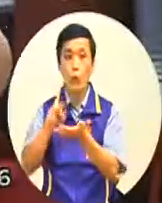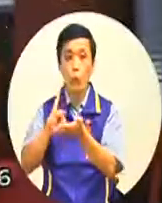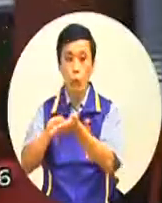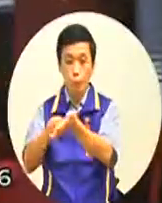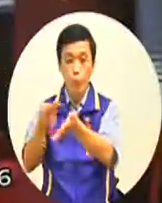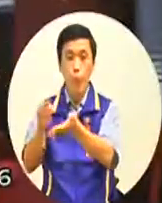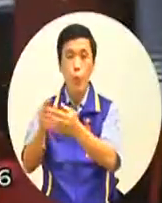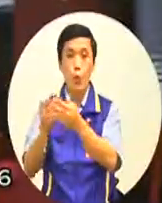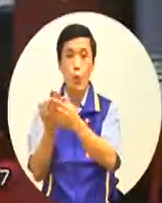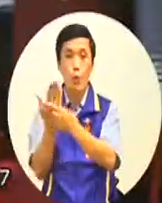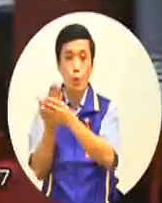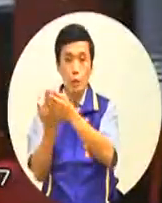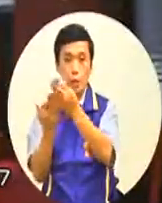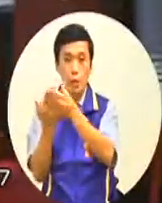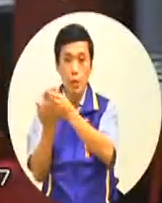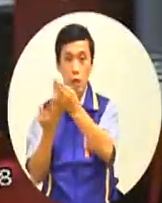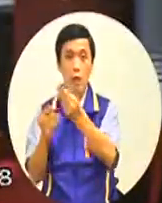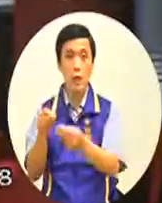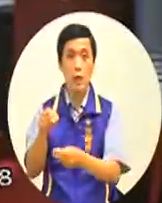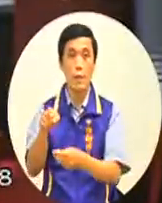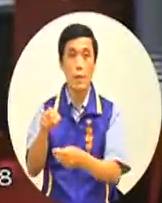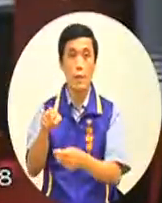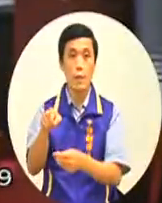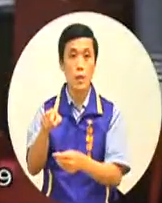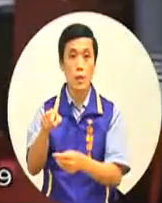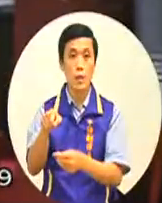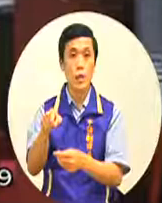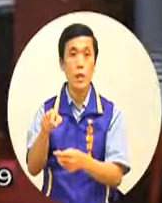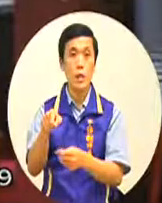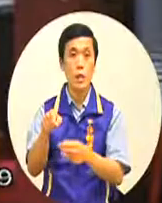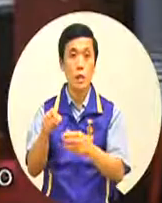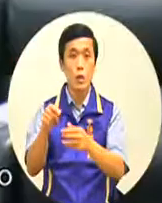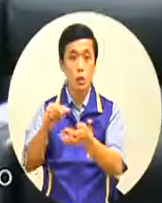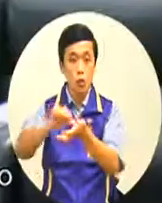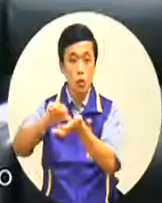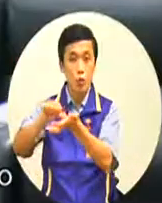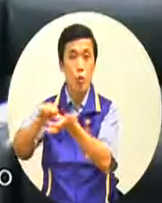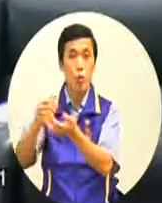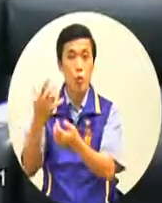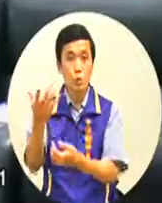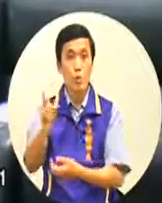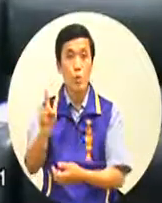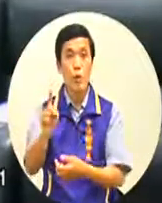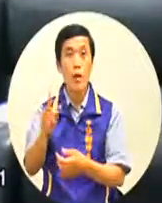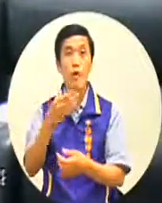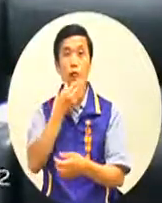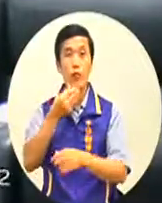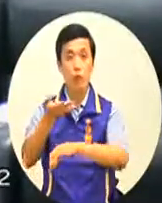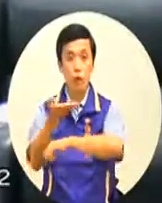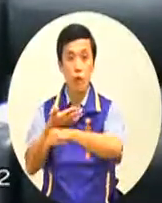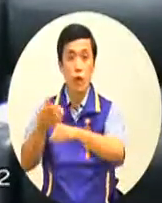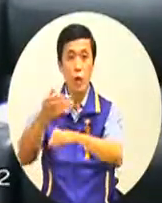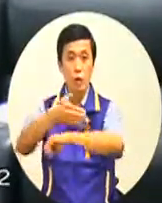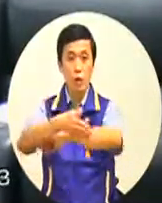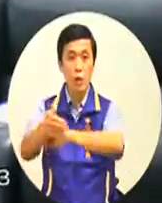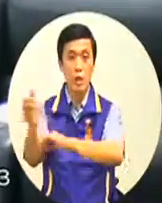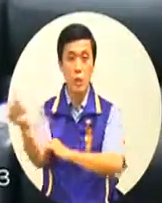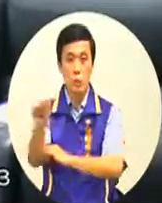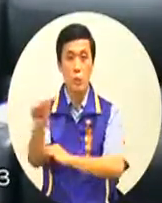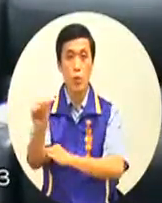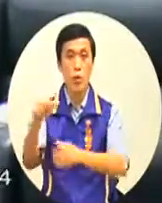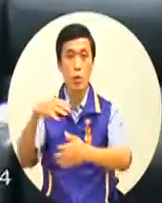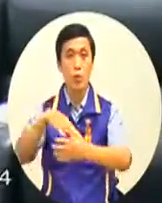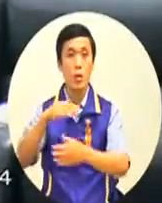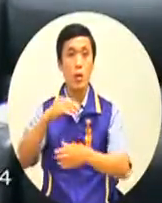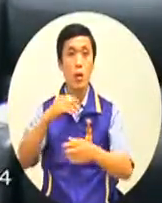茶，无绿色诶，粉啊蓝蓝诶，嘿啊，抹茶生产最多的就是福岛五县那附近啦、啊。欧盟是直接把